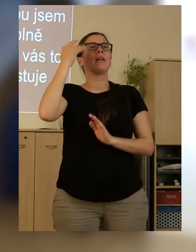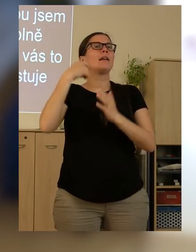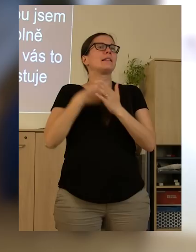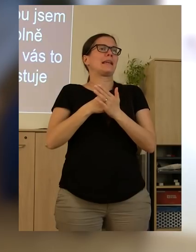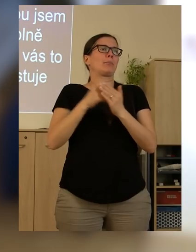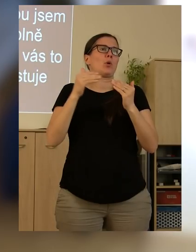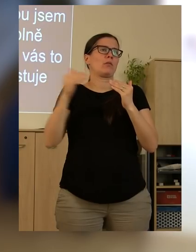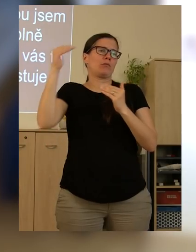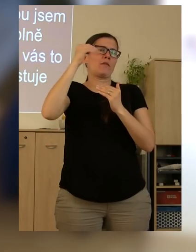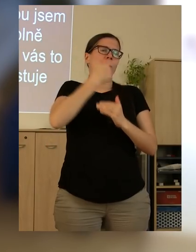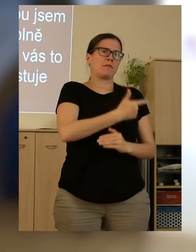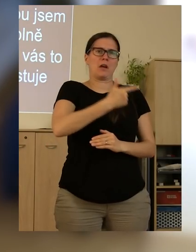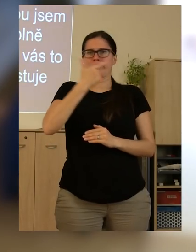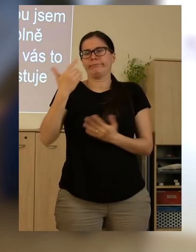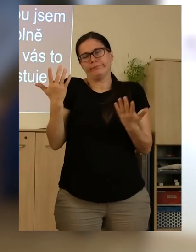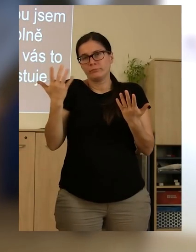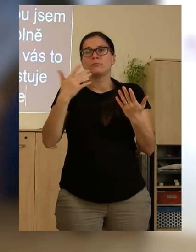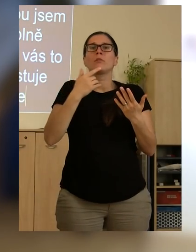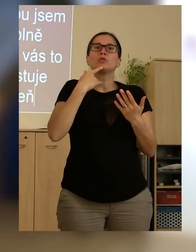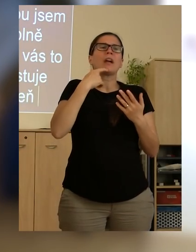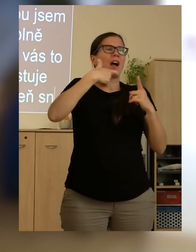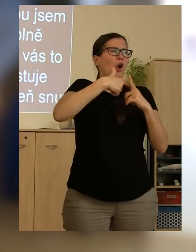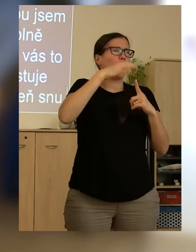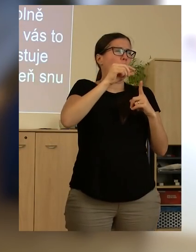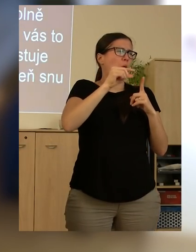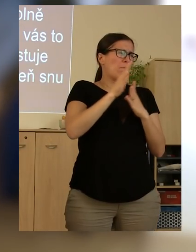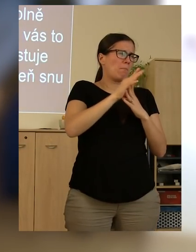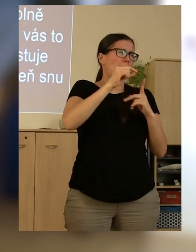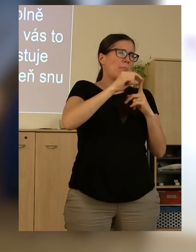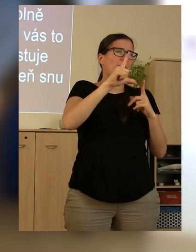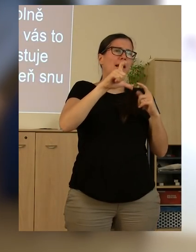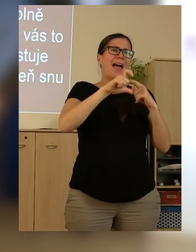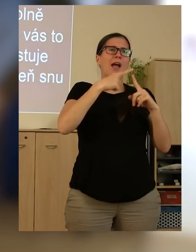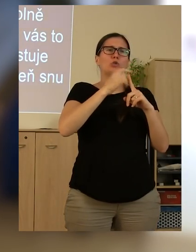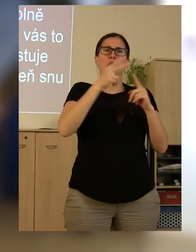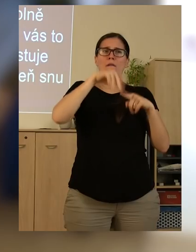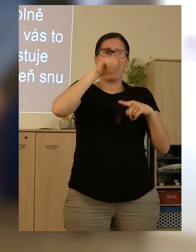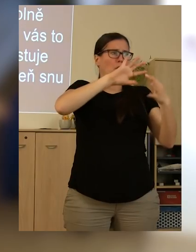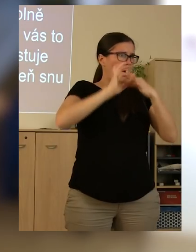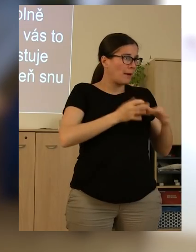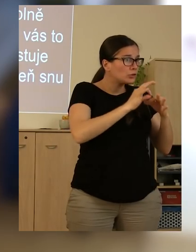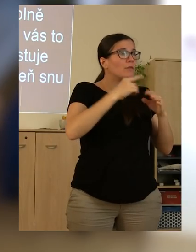úroveň snu. Není tak úplně jednoduchý to teď jako stručně přiblížit, ale chtěl bych jenom,